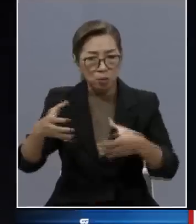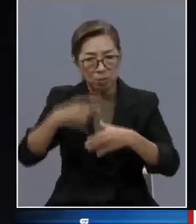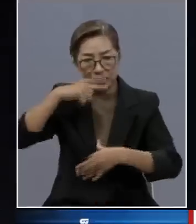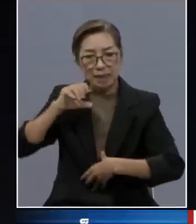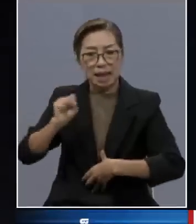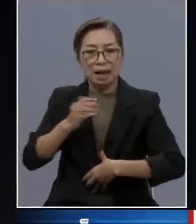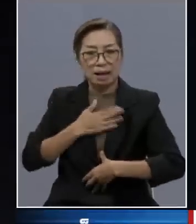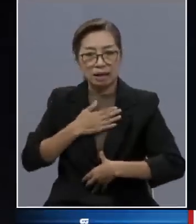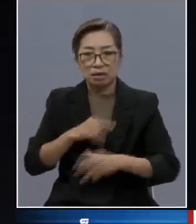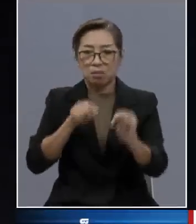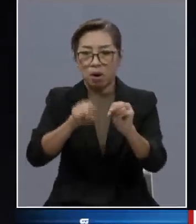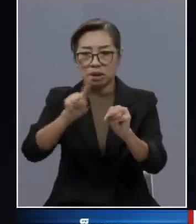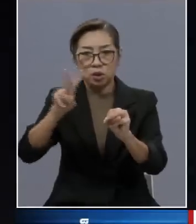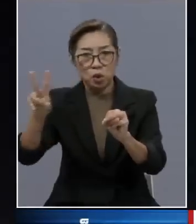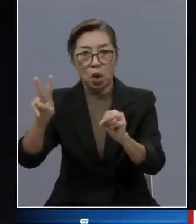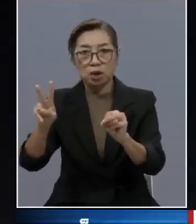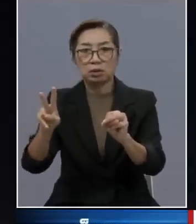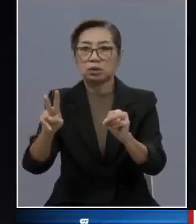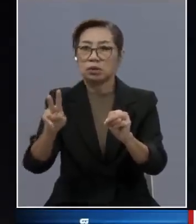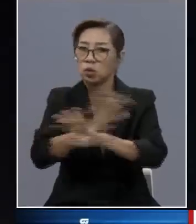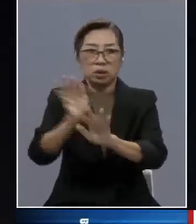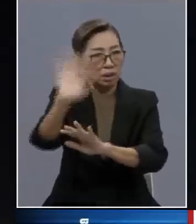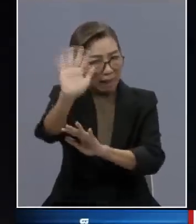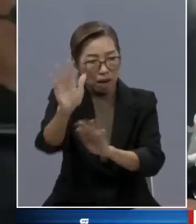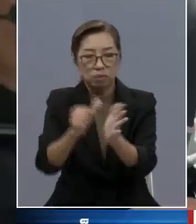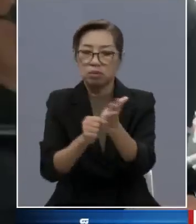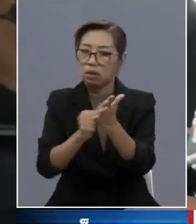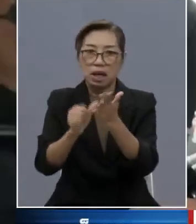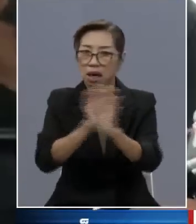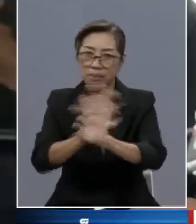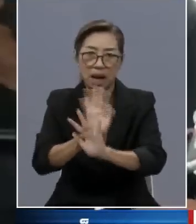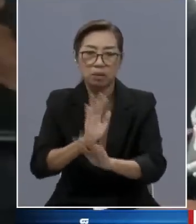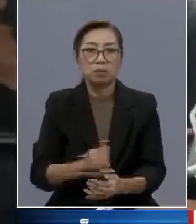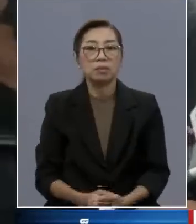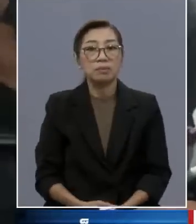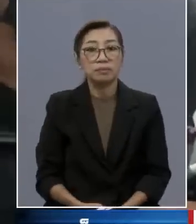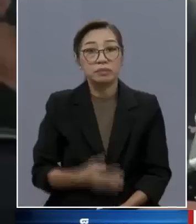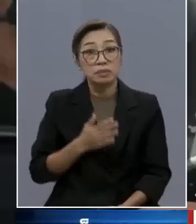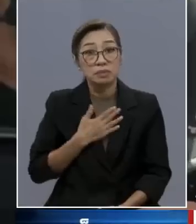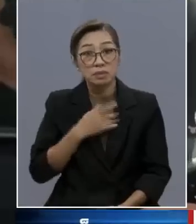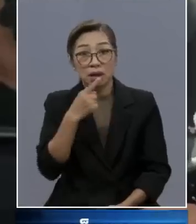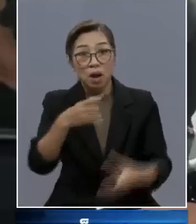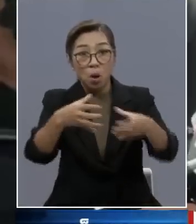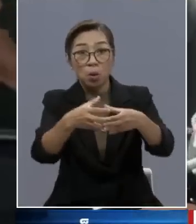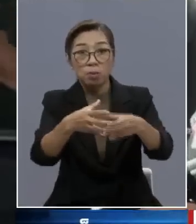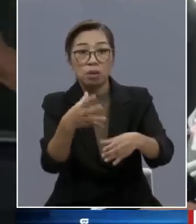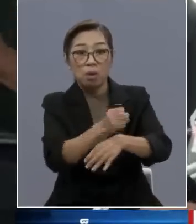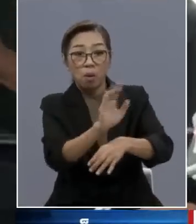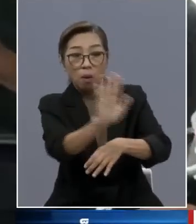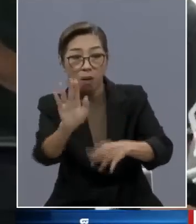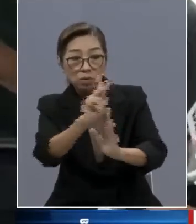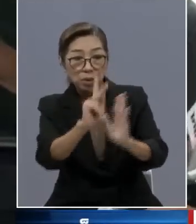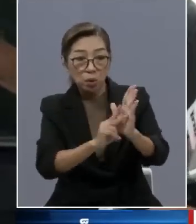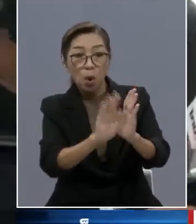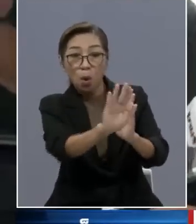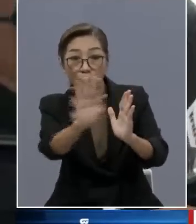ทยคือไม่แก้และไม่ยกเลิกครับ กฎหมายที่พรรคใดพรรคหนึ่งอยากจะเสน